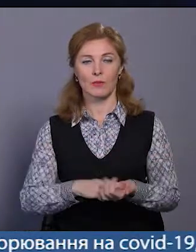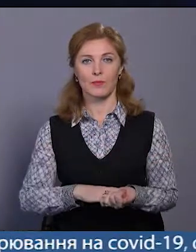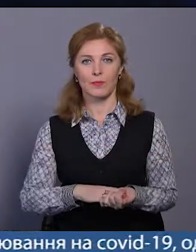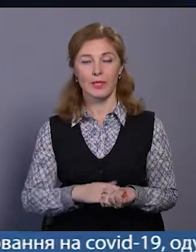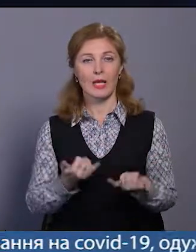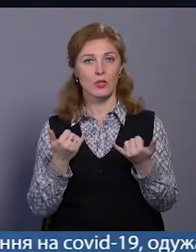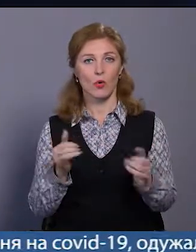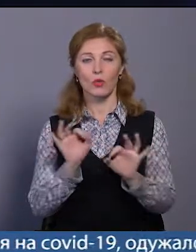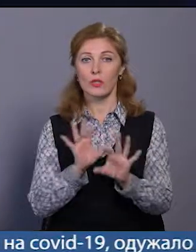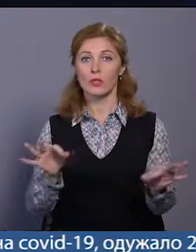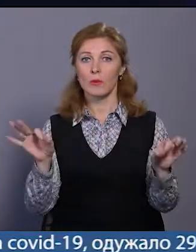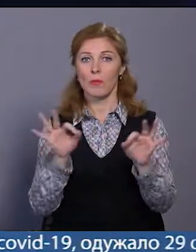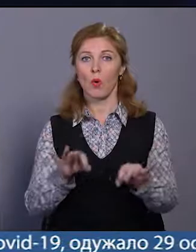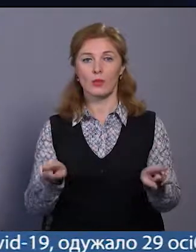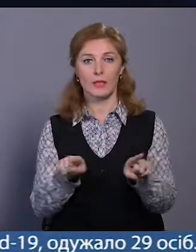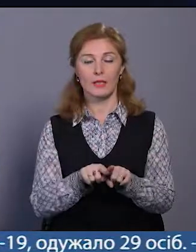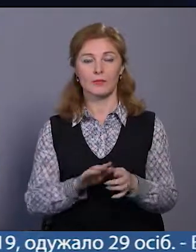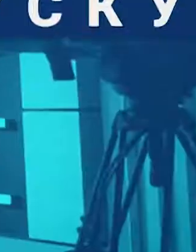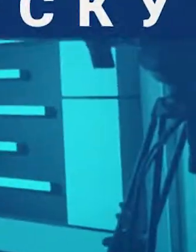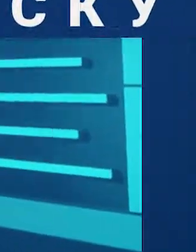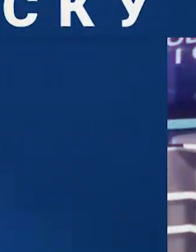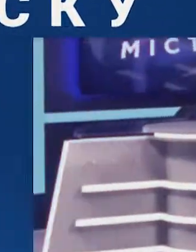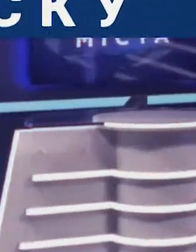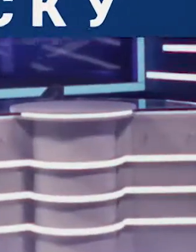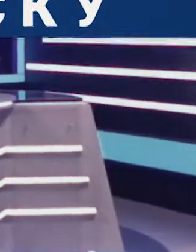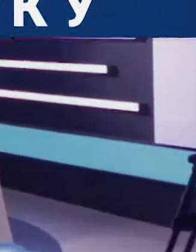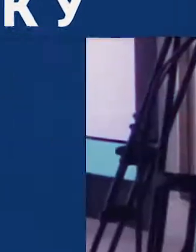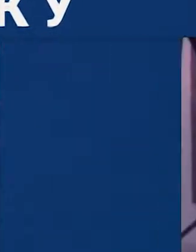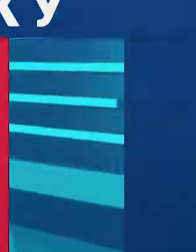Вітаємо! Сьогодні розкажемо вам про таке.